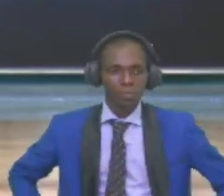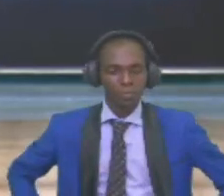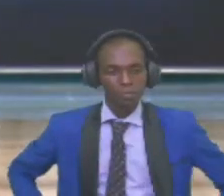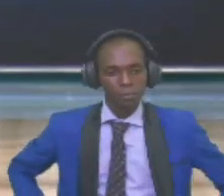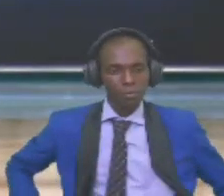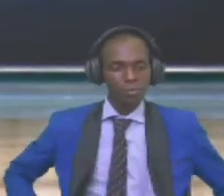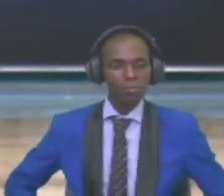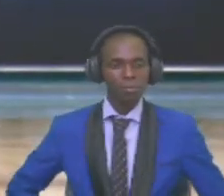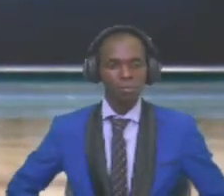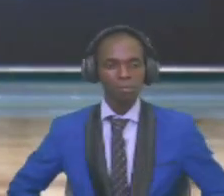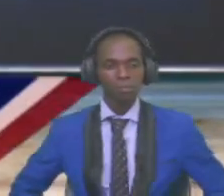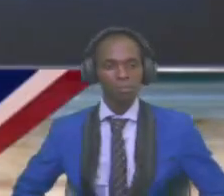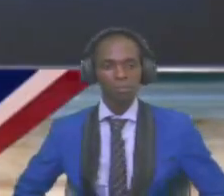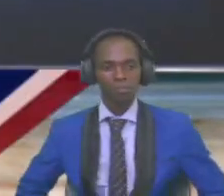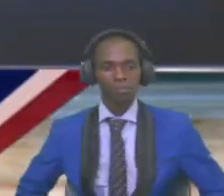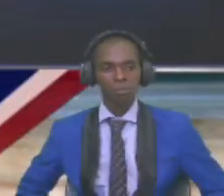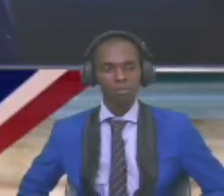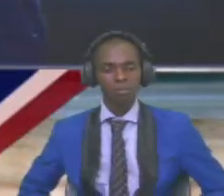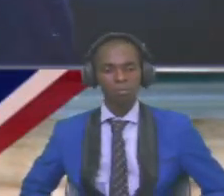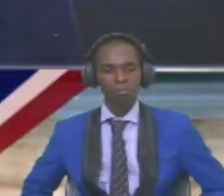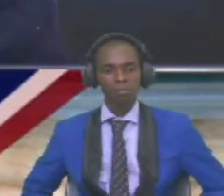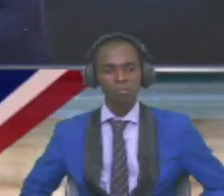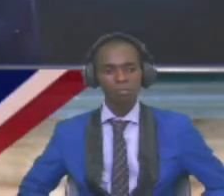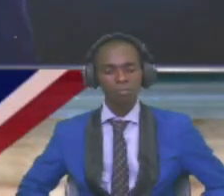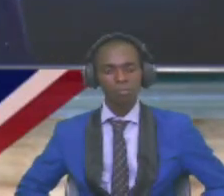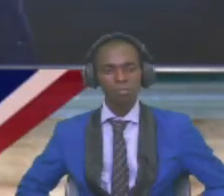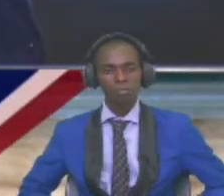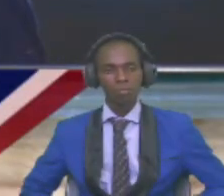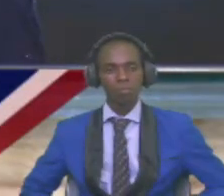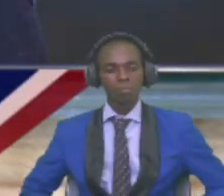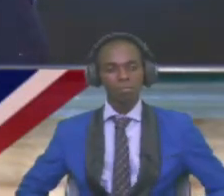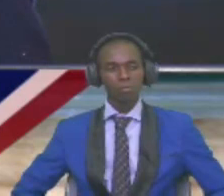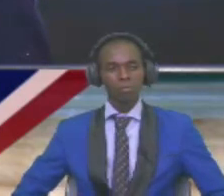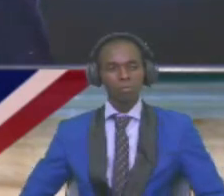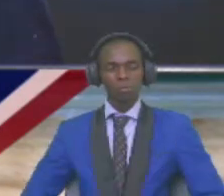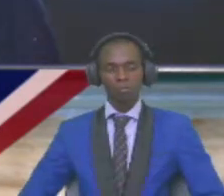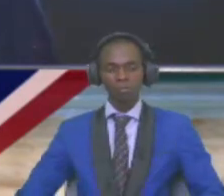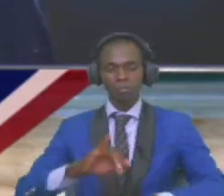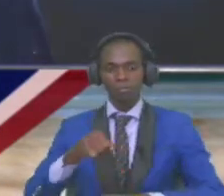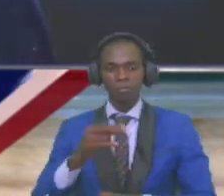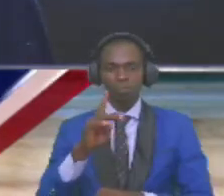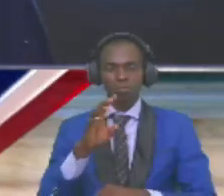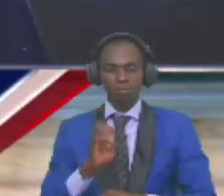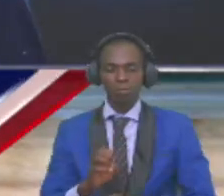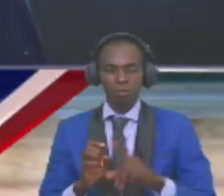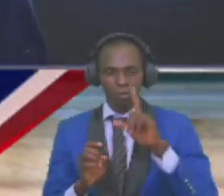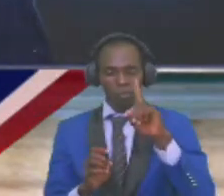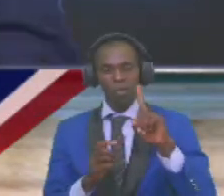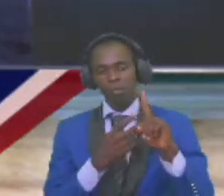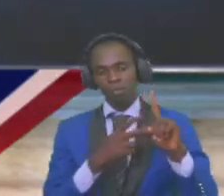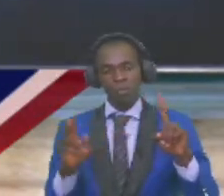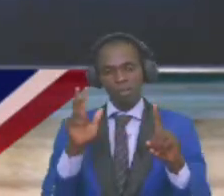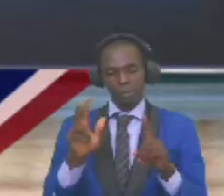jude 1,1 point judas toi de là mais comme je désirais vivement